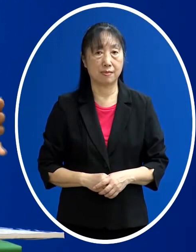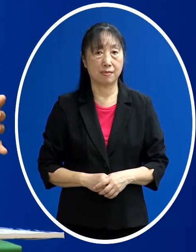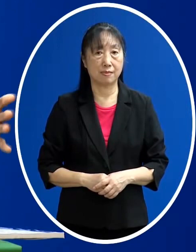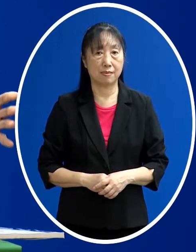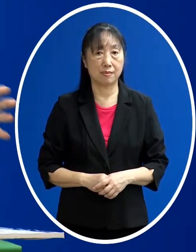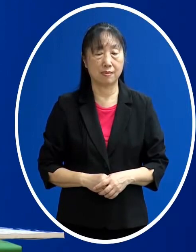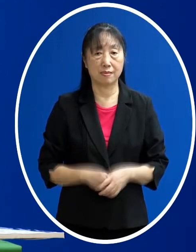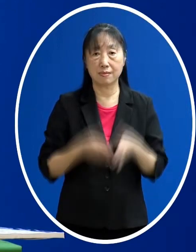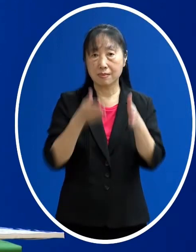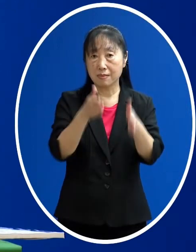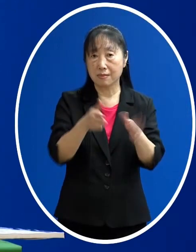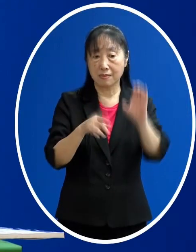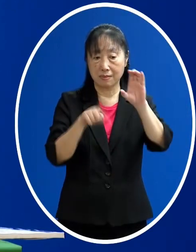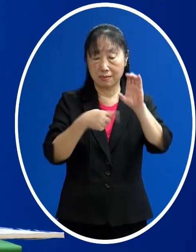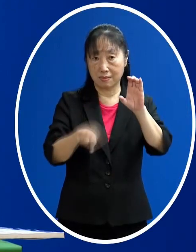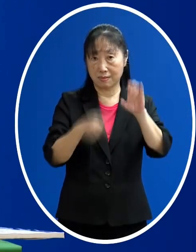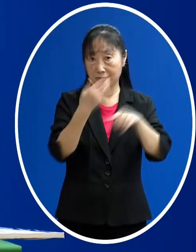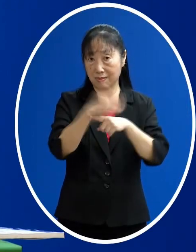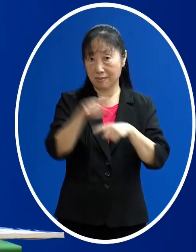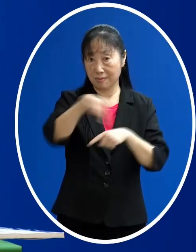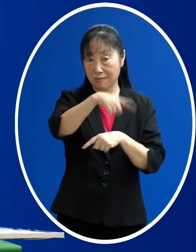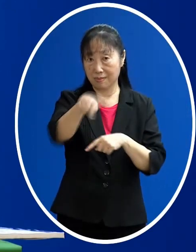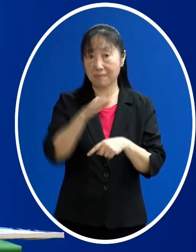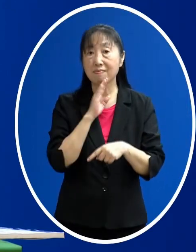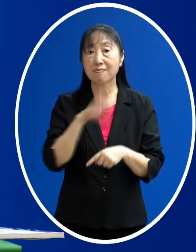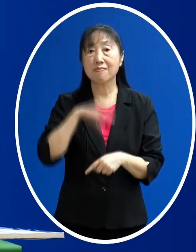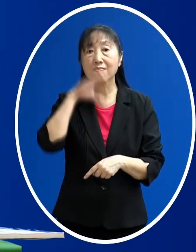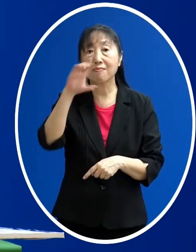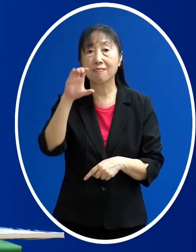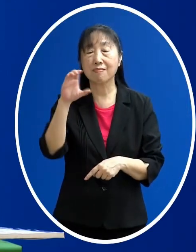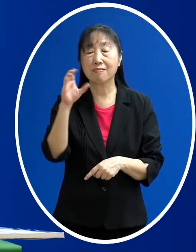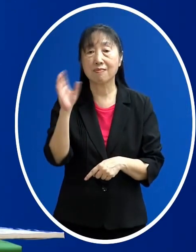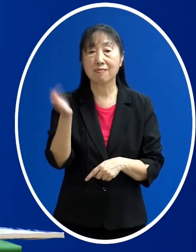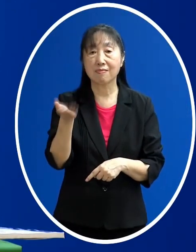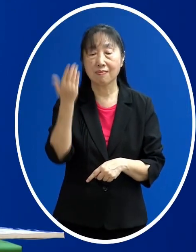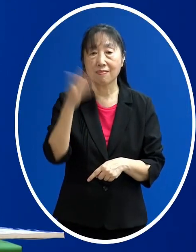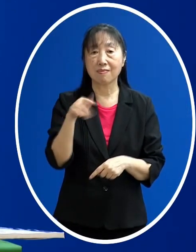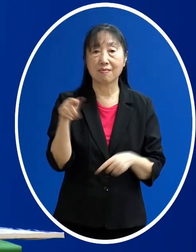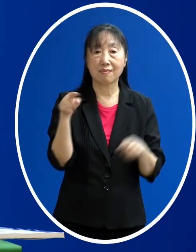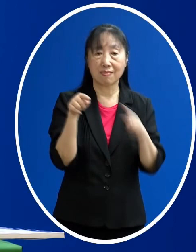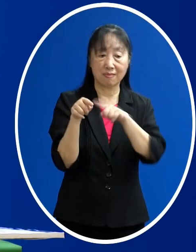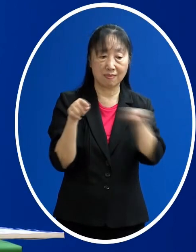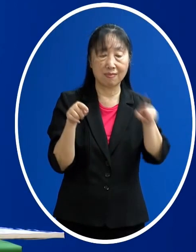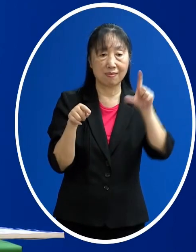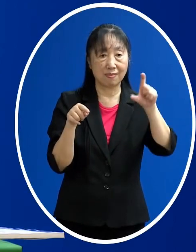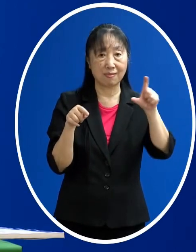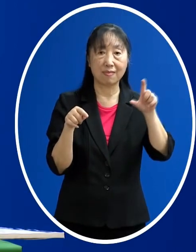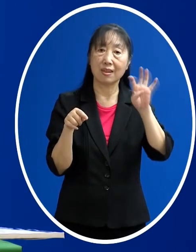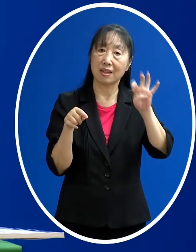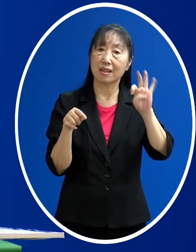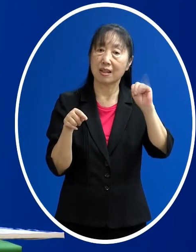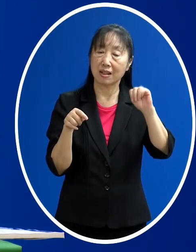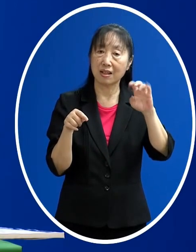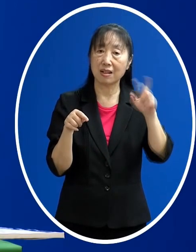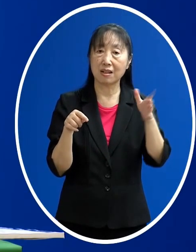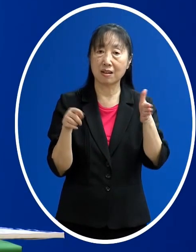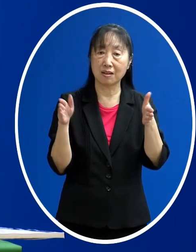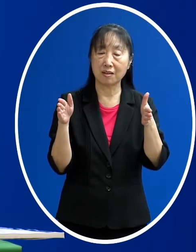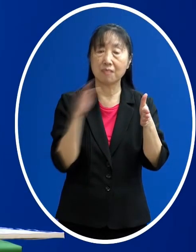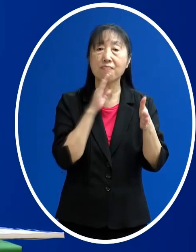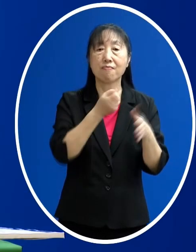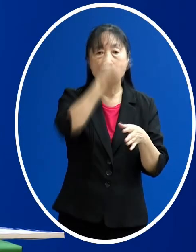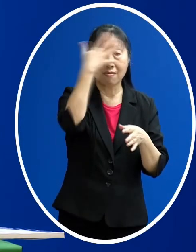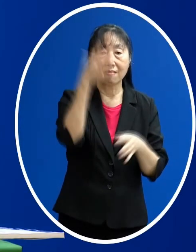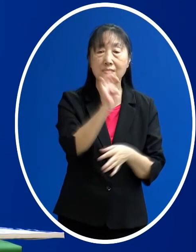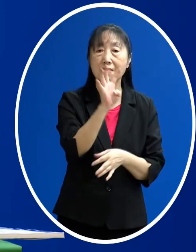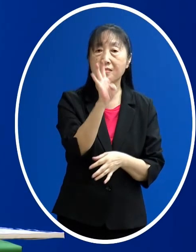那在这90位的死亡个案当中，年龄是从90多岁到40多岁，那这40多岁的比较年轻的两